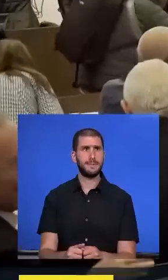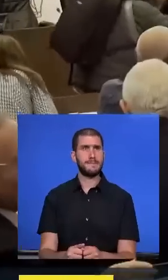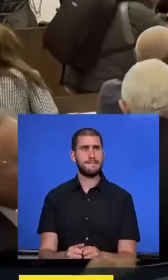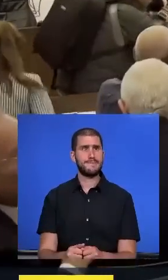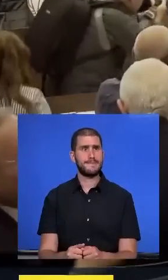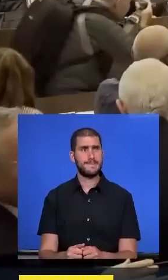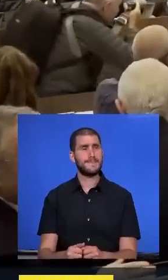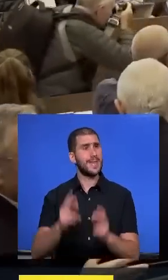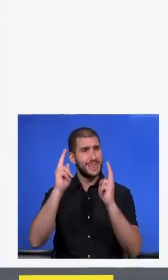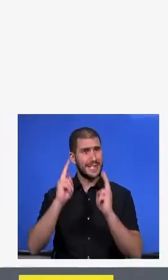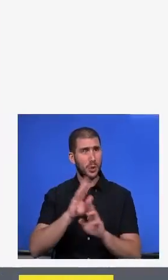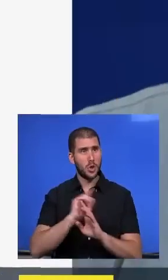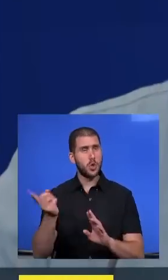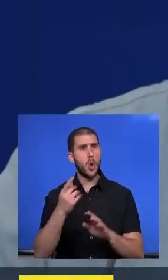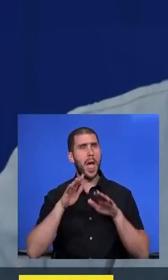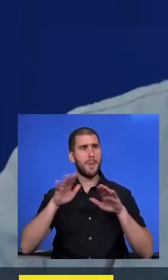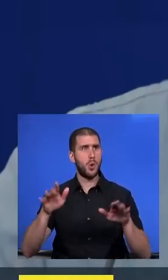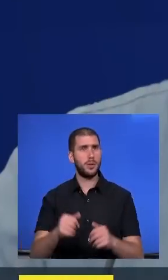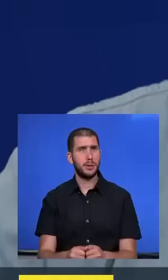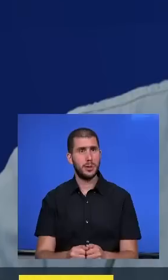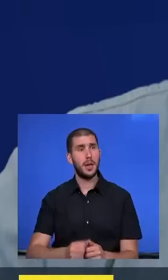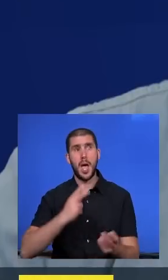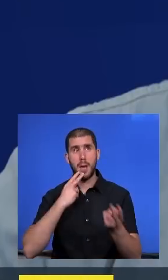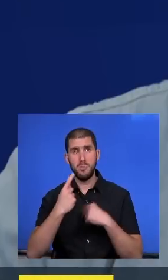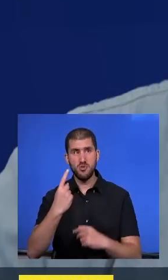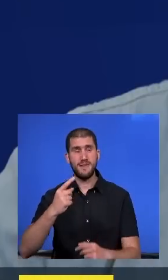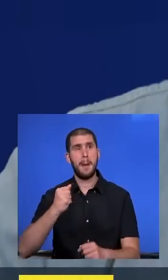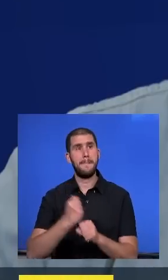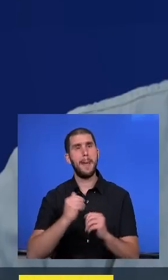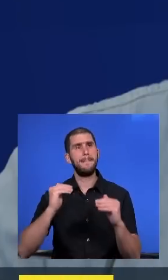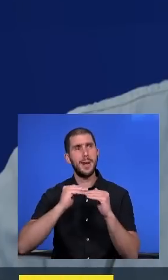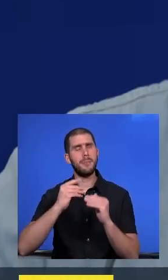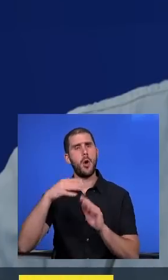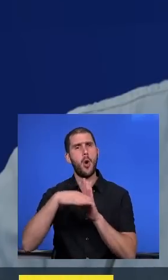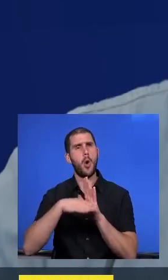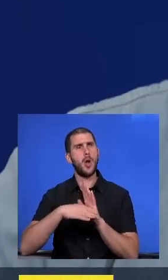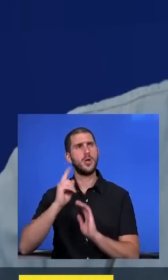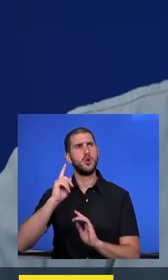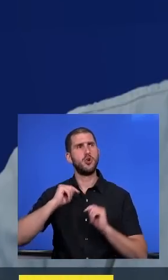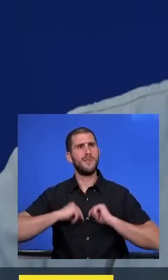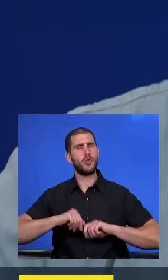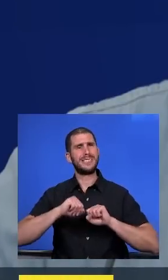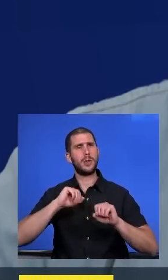עשו מהרגע הזה את כל המראות. המשיב, פנחס עידן, פעל בהתאם להוראות יושב ראש ההסתדרות